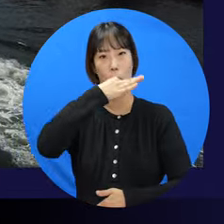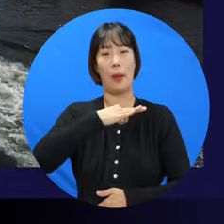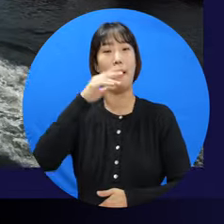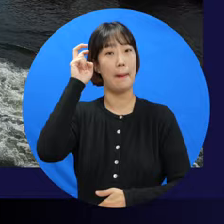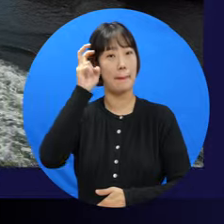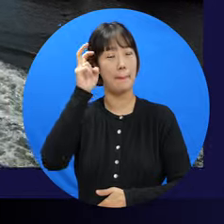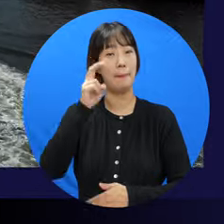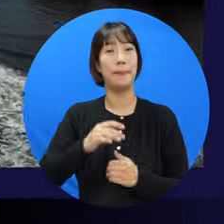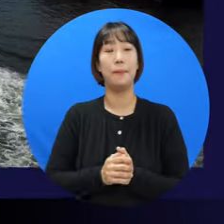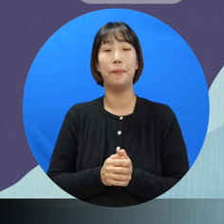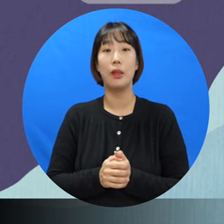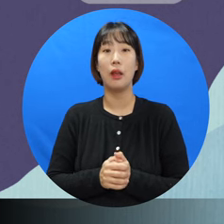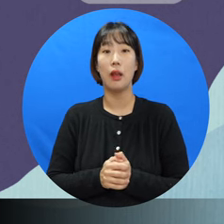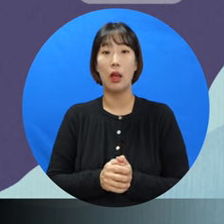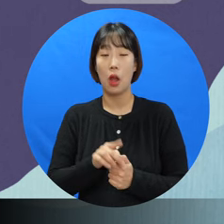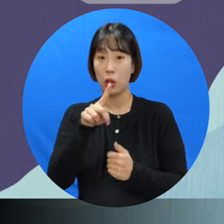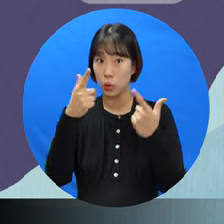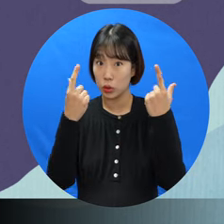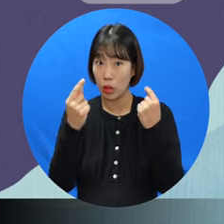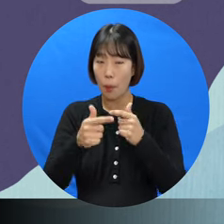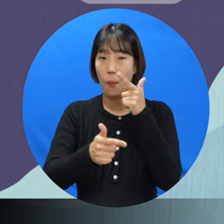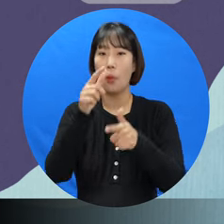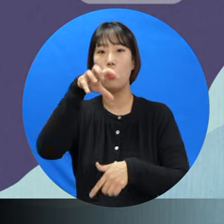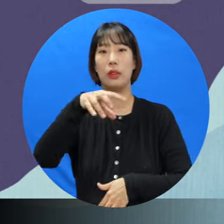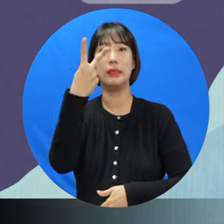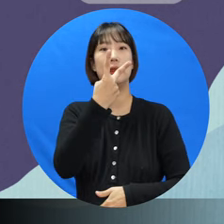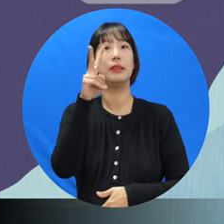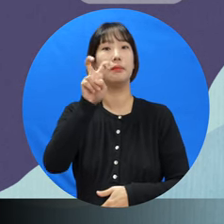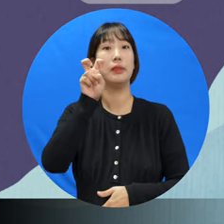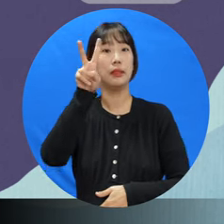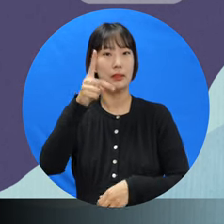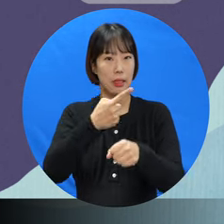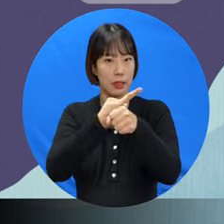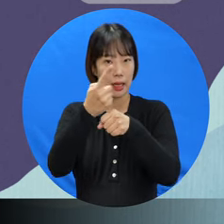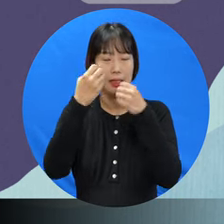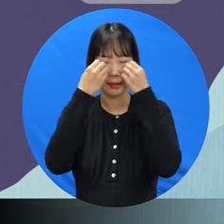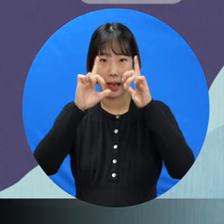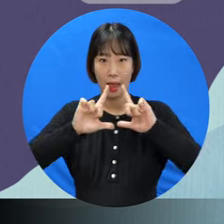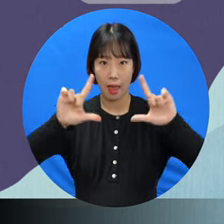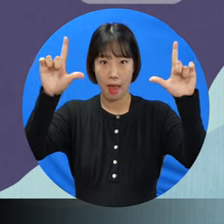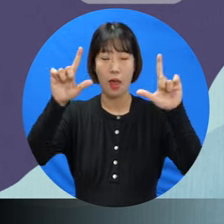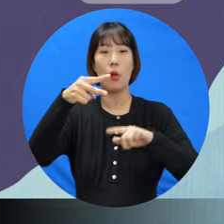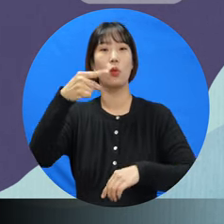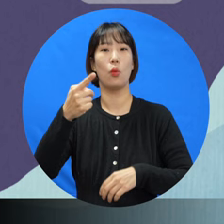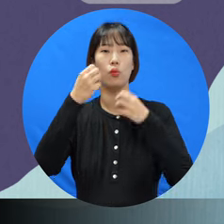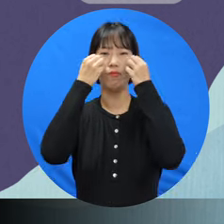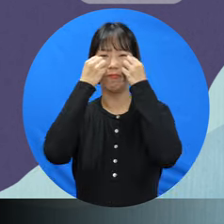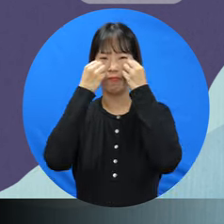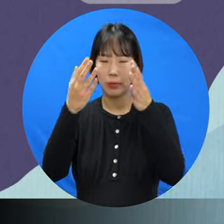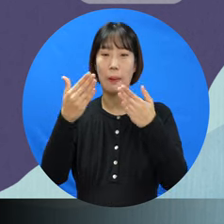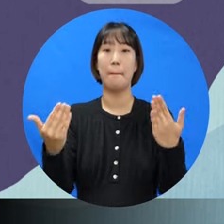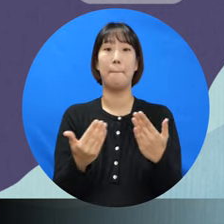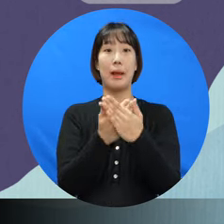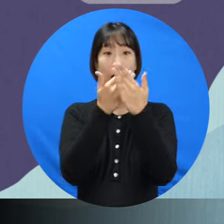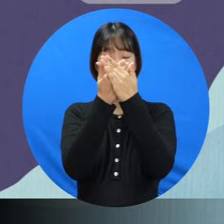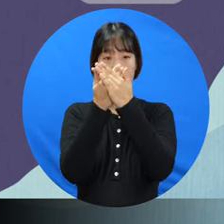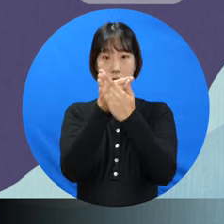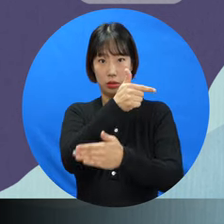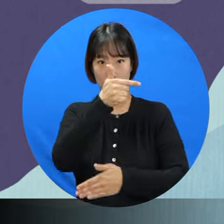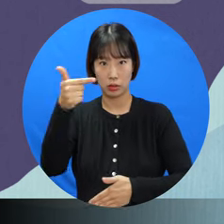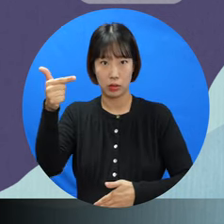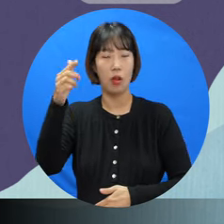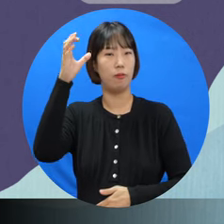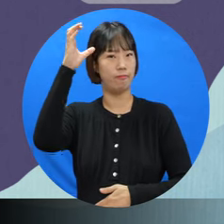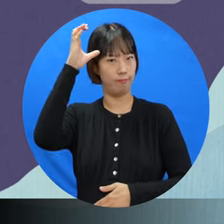있을 것입니다 이 사람이 우리 뭐 폰은 2022년 이 몇년새 해도 새로운 발전의